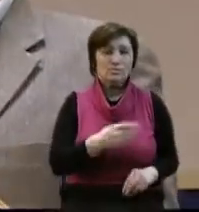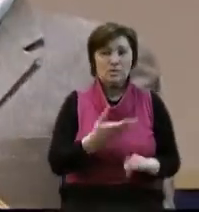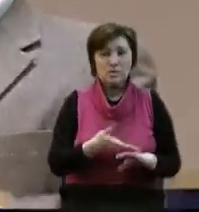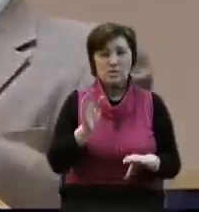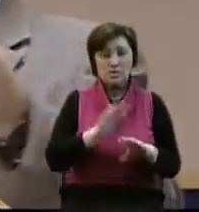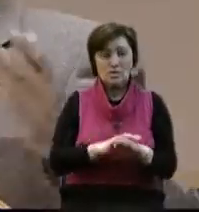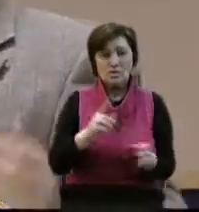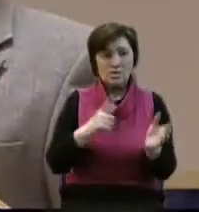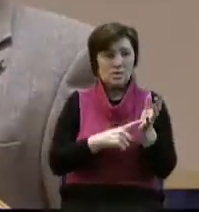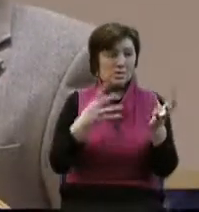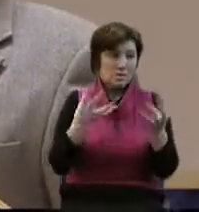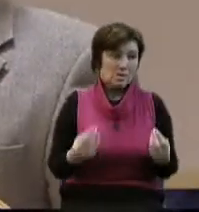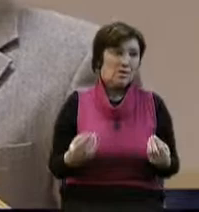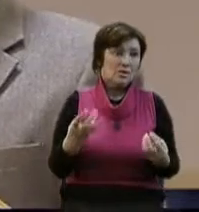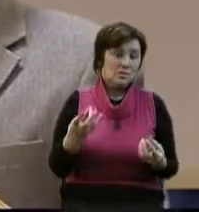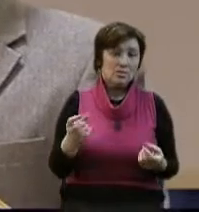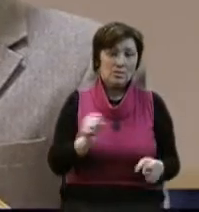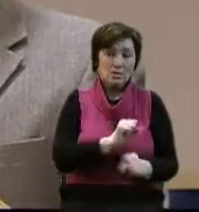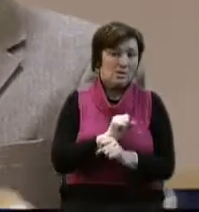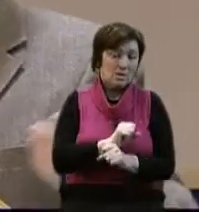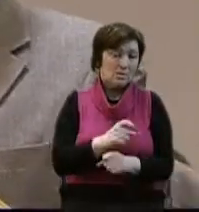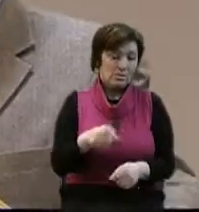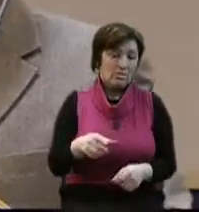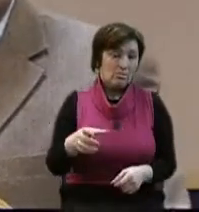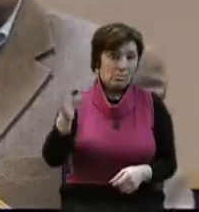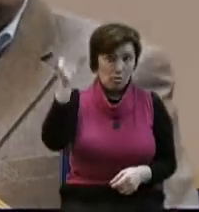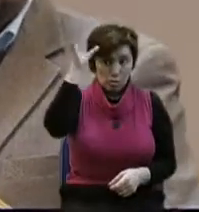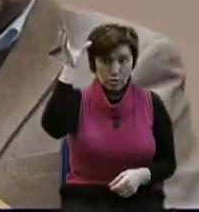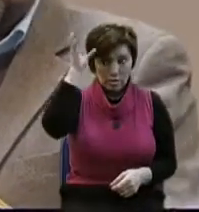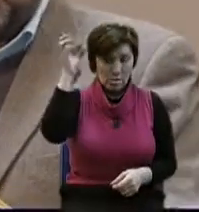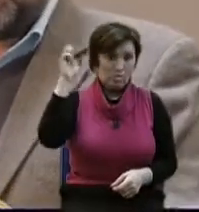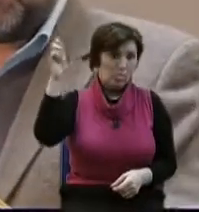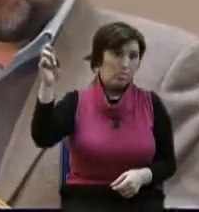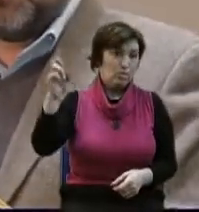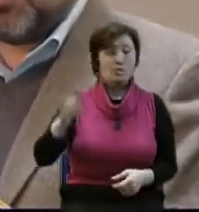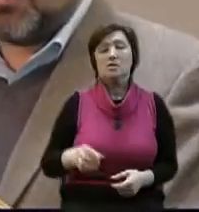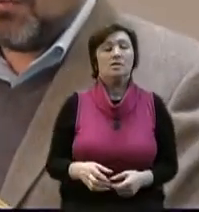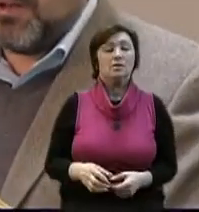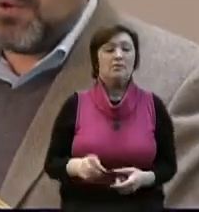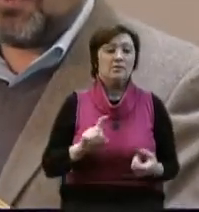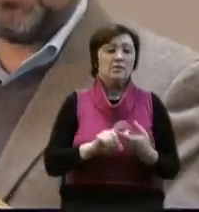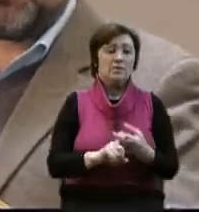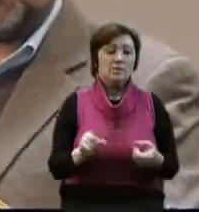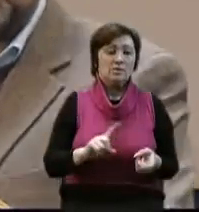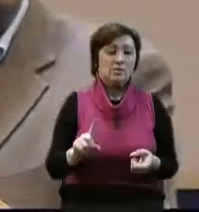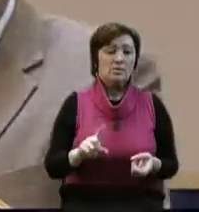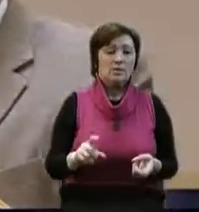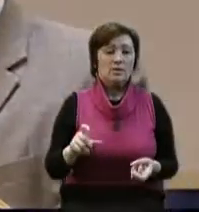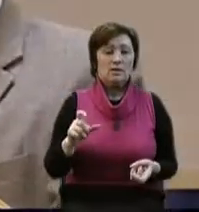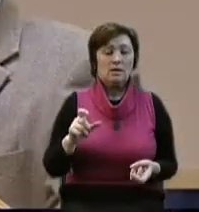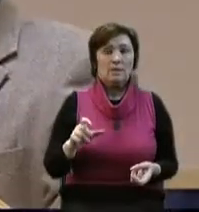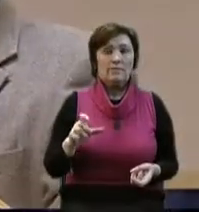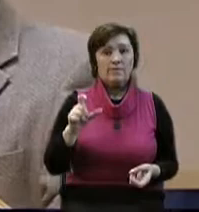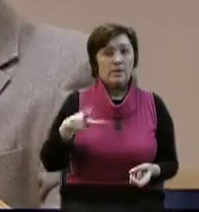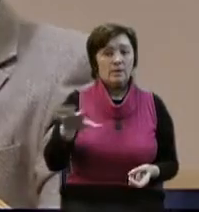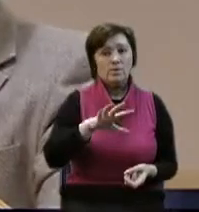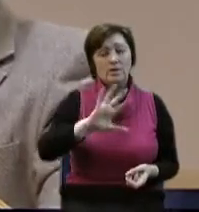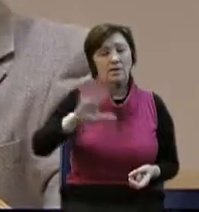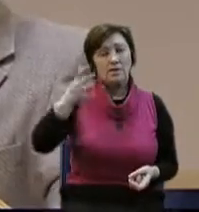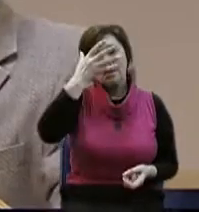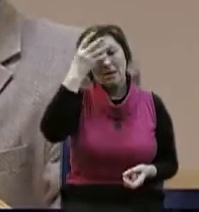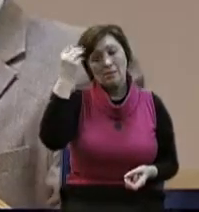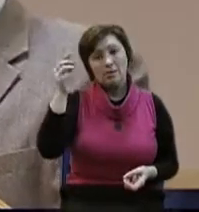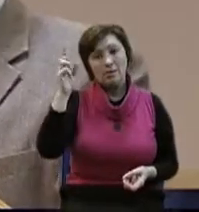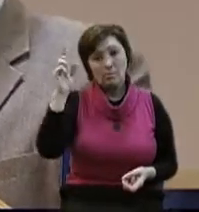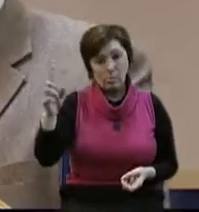в этом есть, конечно, божественная мудрость. И эта мудрость прежде всего связана с том, чтобы народ не забыл Бога, и чтобы дать